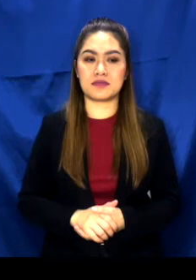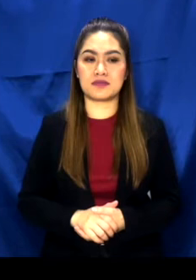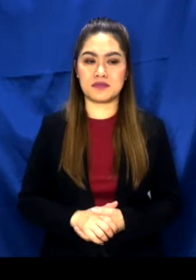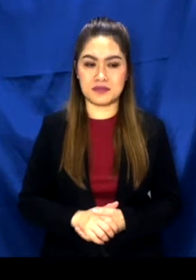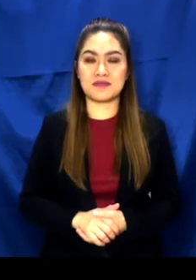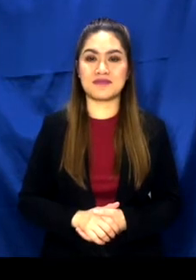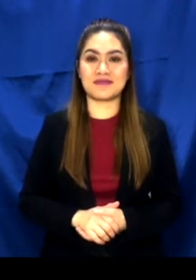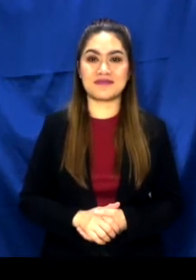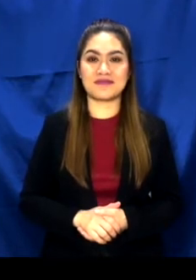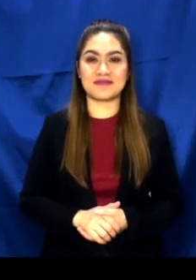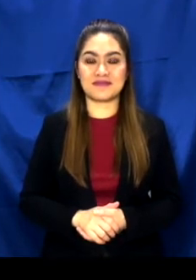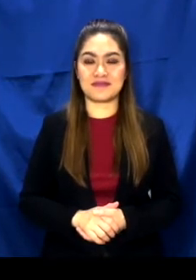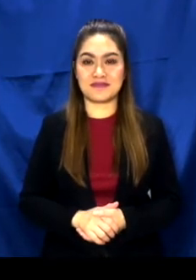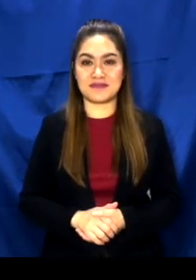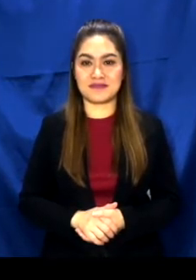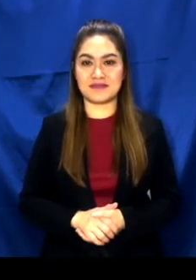แบบนี้นะคะ